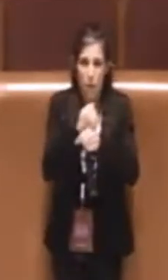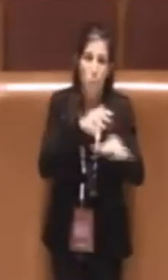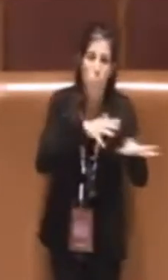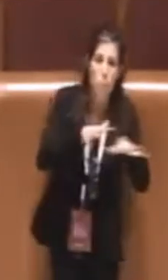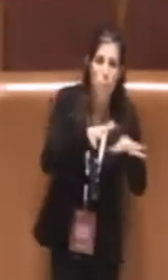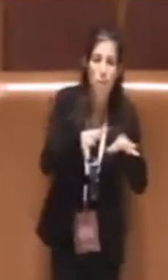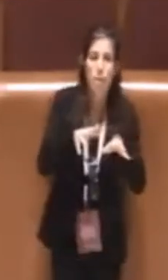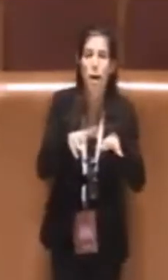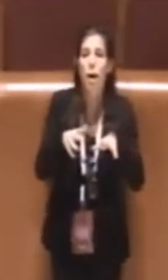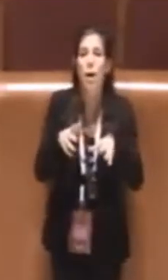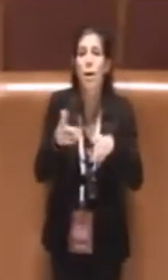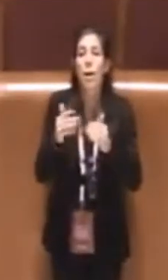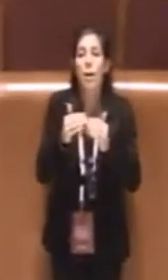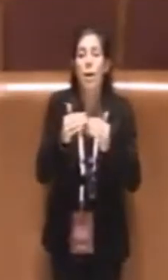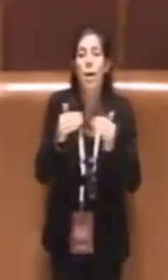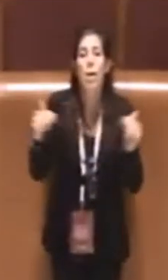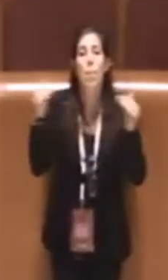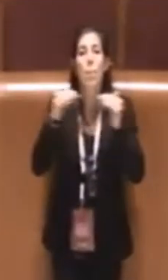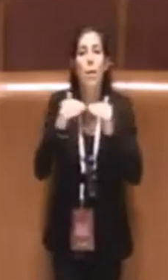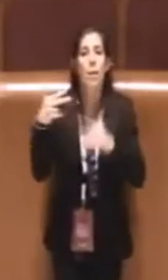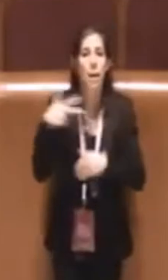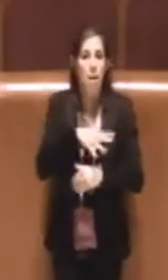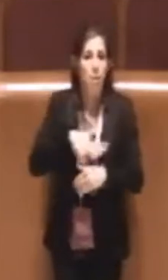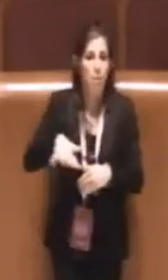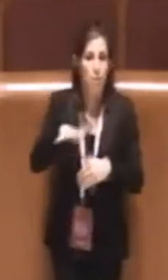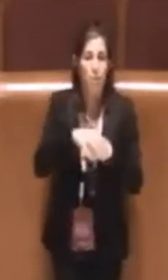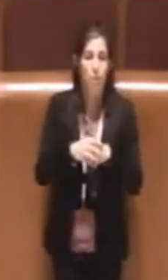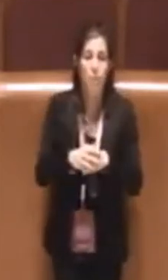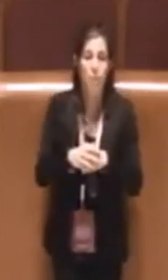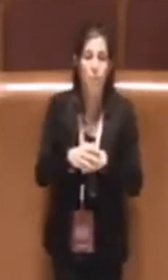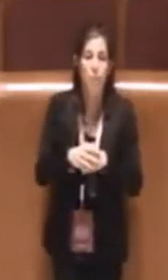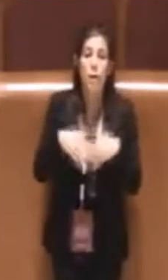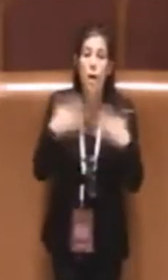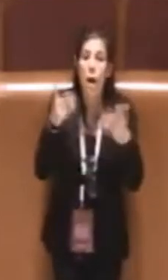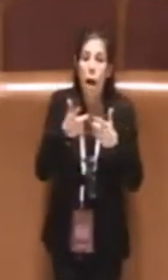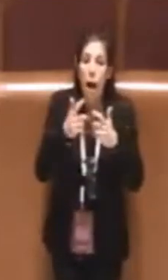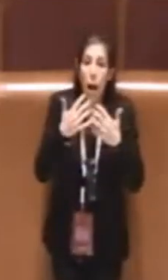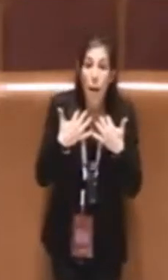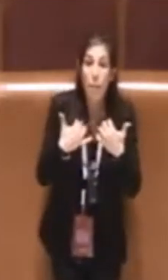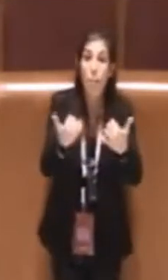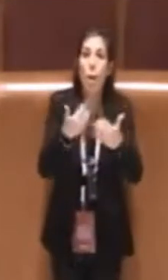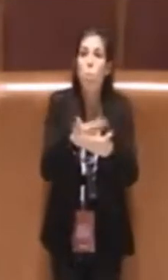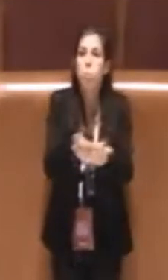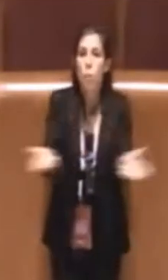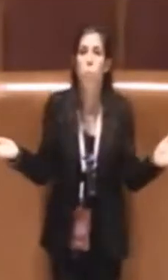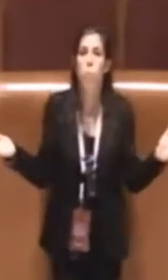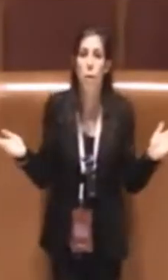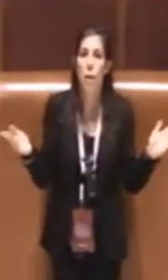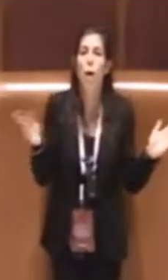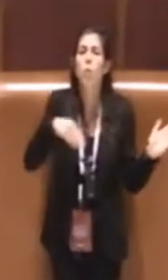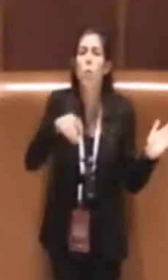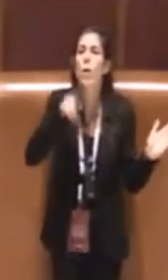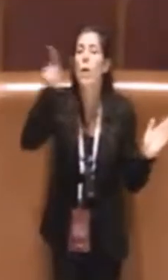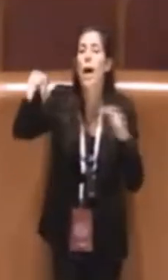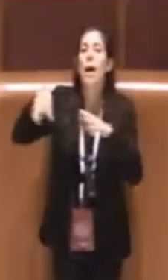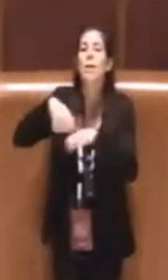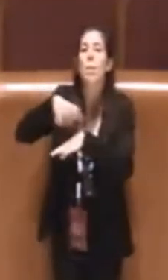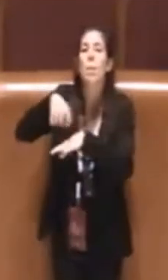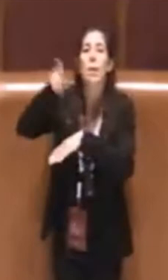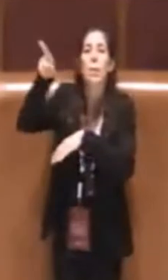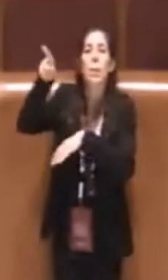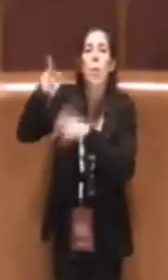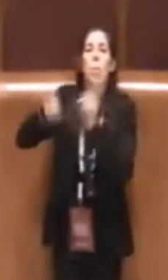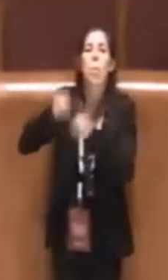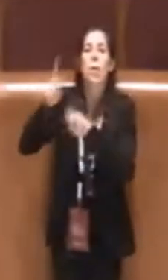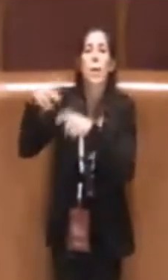consiglieri di oggi. È stato affrontato in un'assemblea pubblica che abbiamo tenuto al Dipartimento delle Politiche Sociali, che è stata pubblicizzata